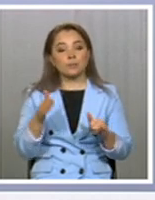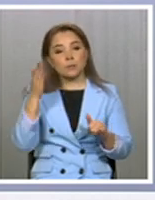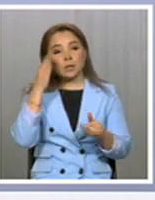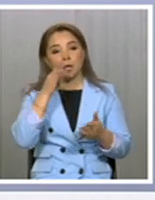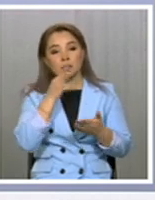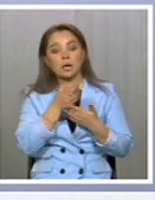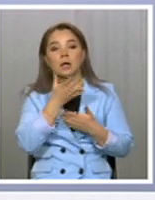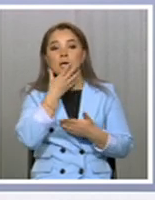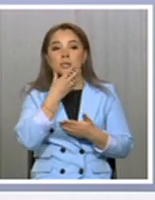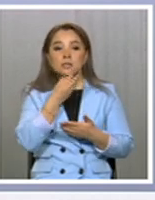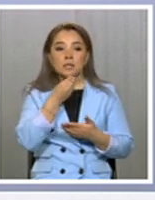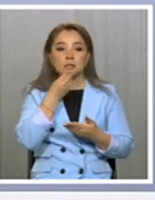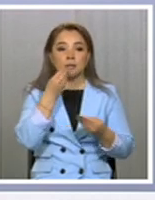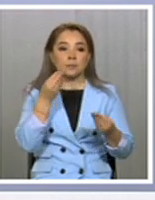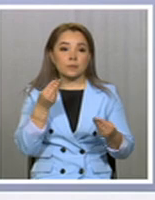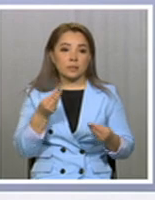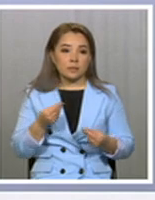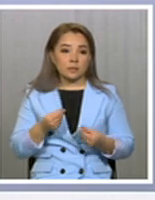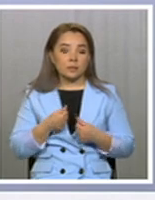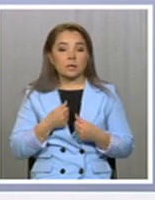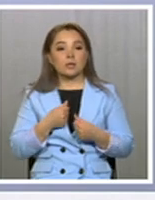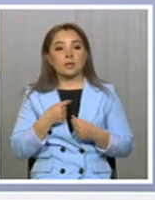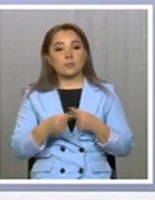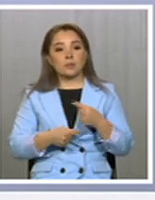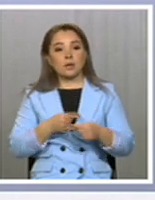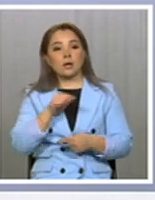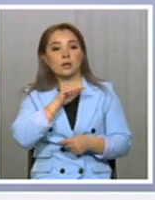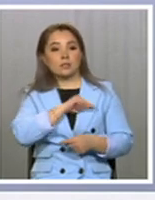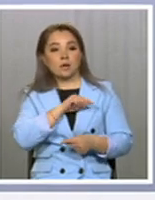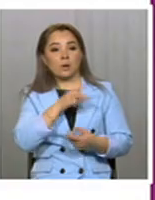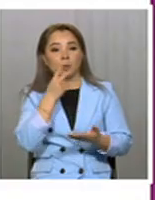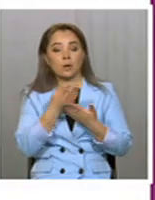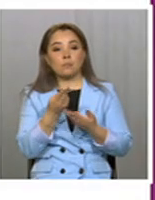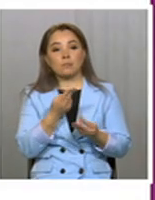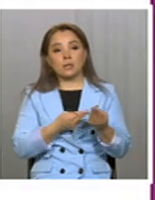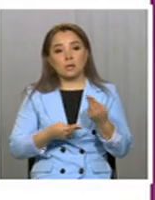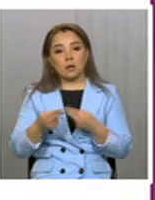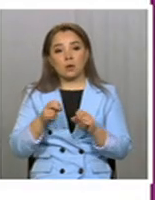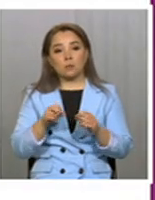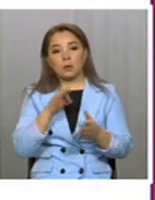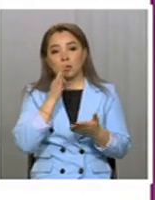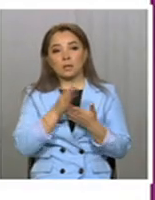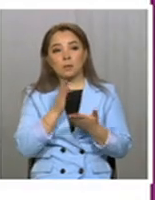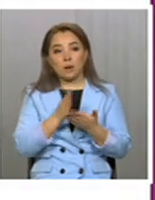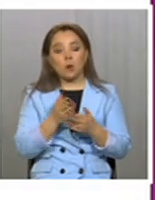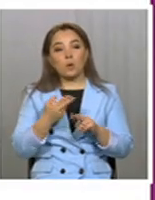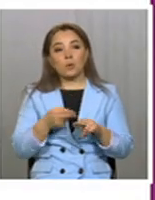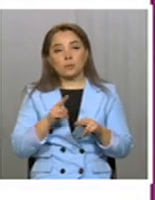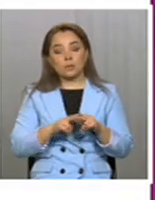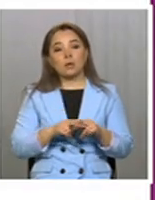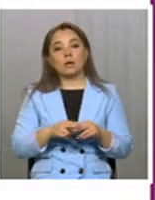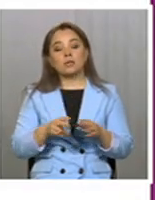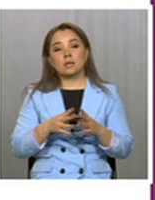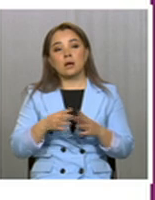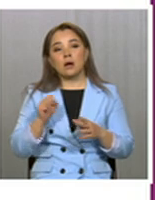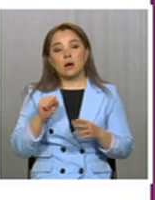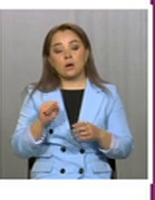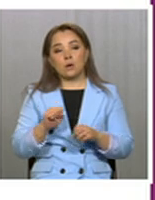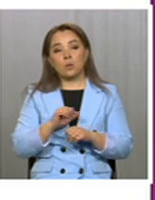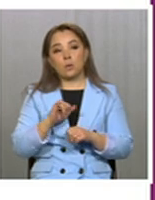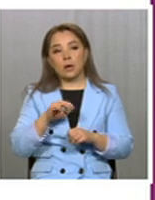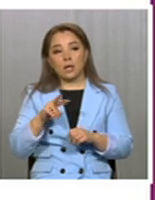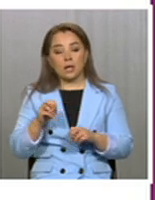сымбатты, әдемілікті, ізгі мінезді бейнелей алды. Ол әулие Петр